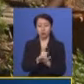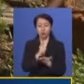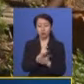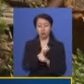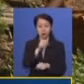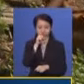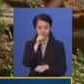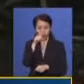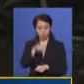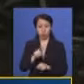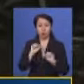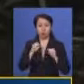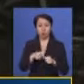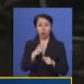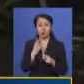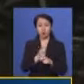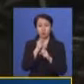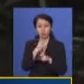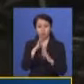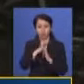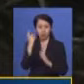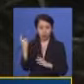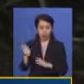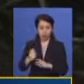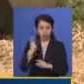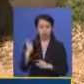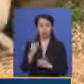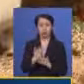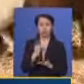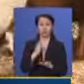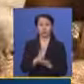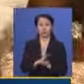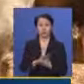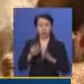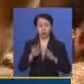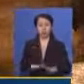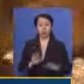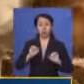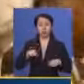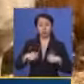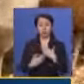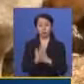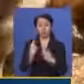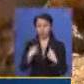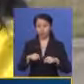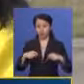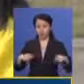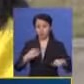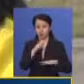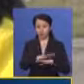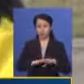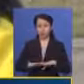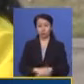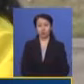содержанию птицы, и тот, кто смог обезопасить свое хозяйство от этой заразы, после создания чистой зоны смогут вновь торговать своей продукцией. На